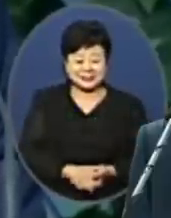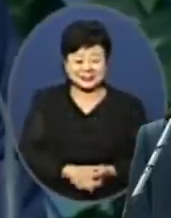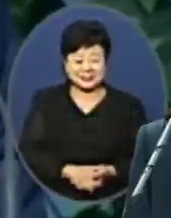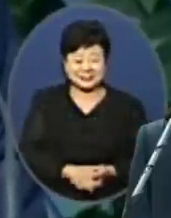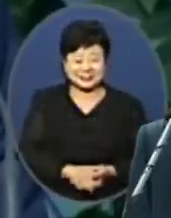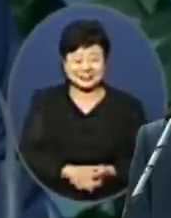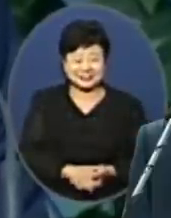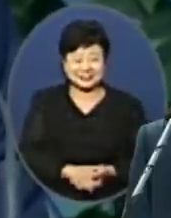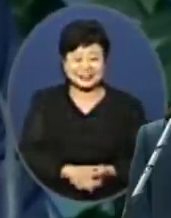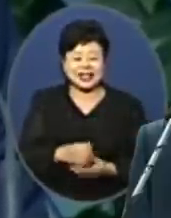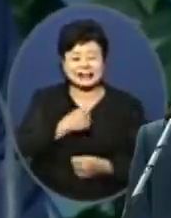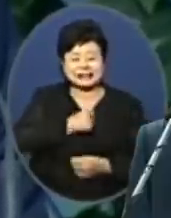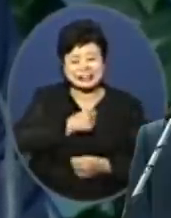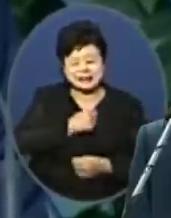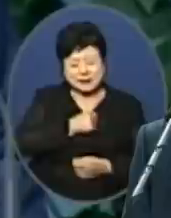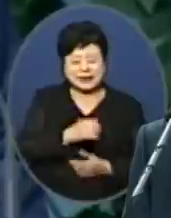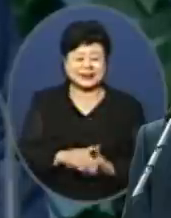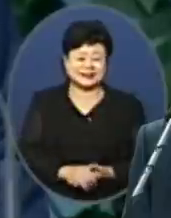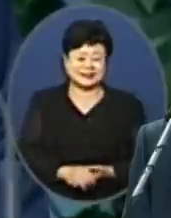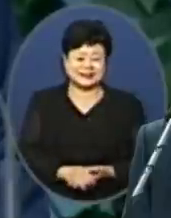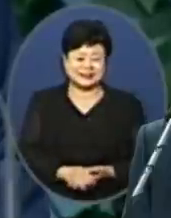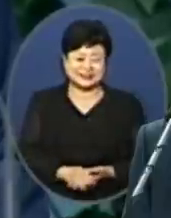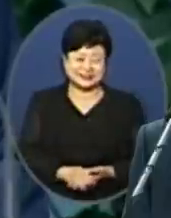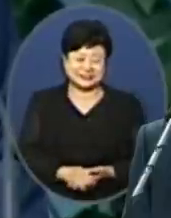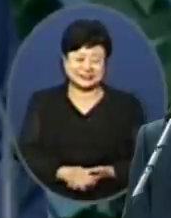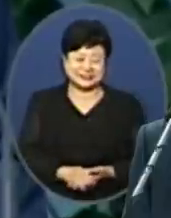아, 이러면 참 답답하기 짝이 없습니다.